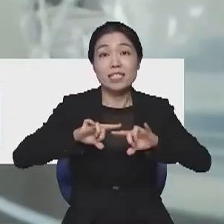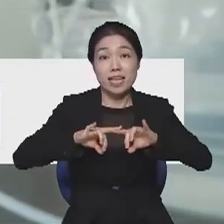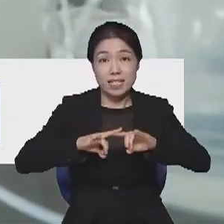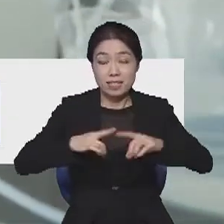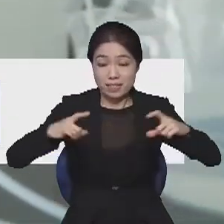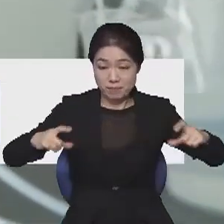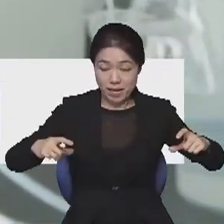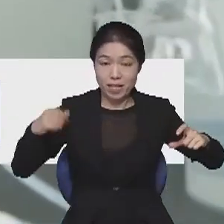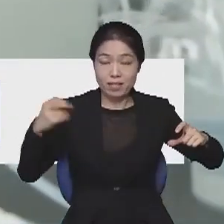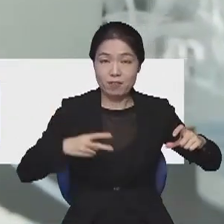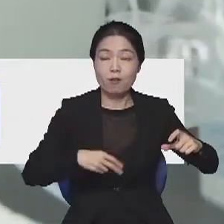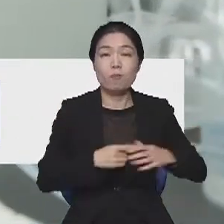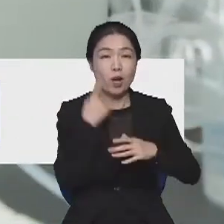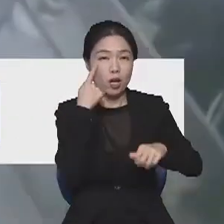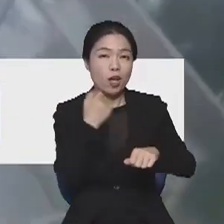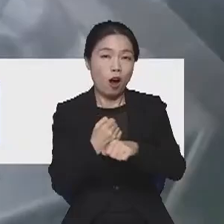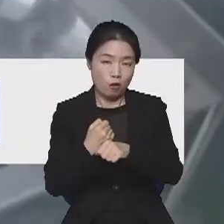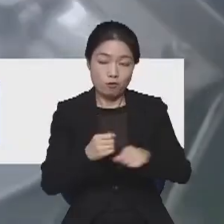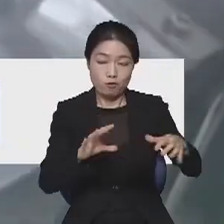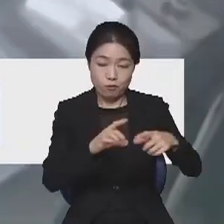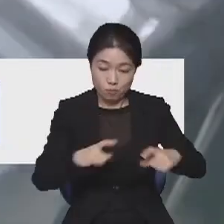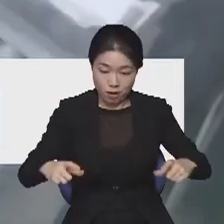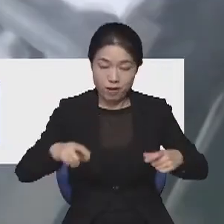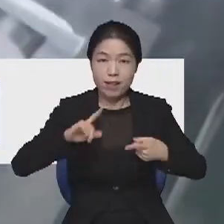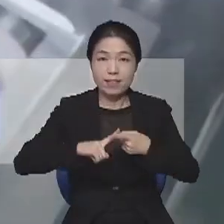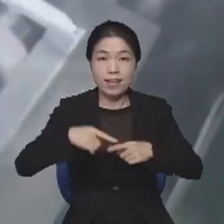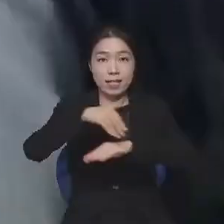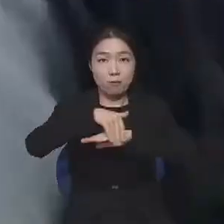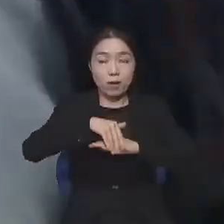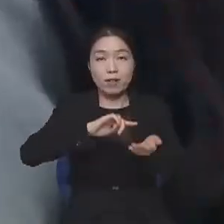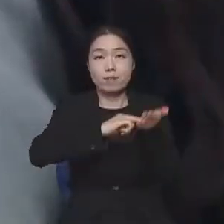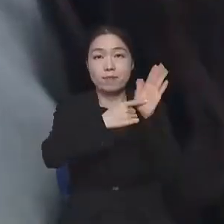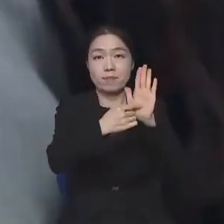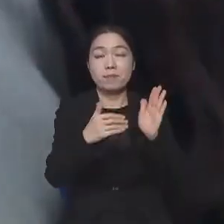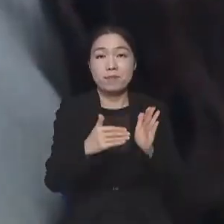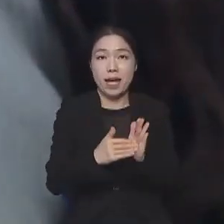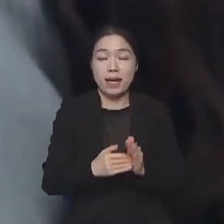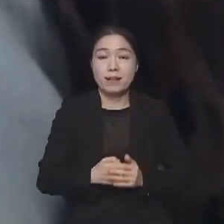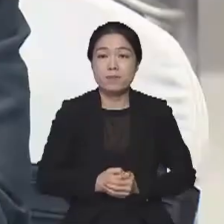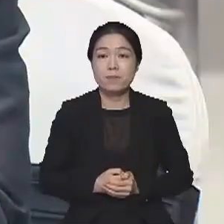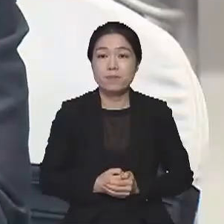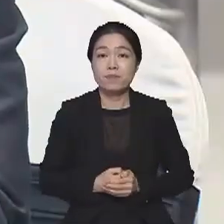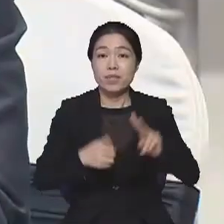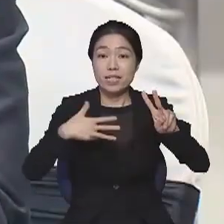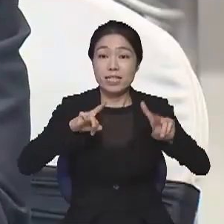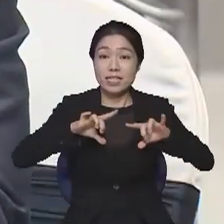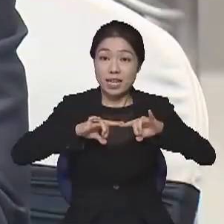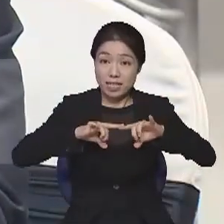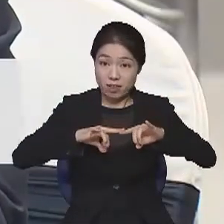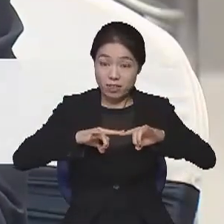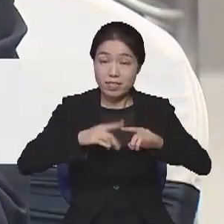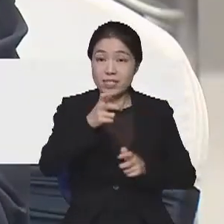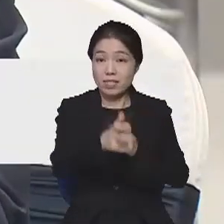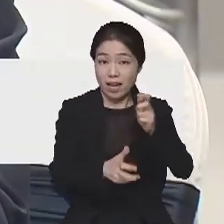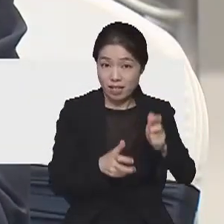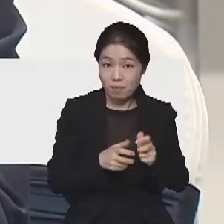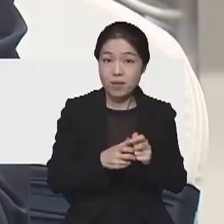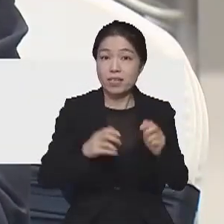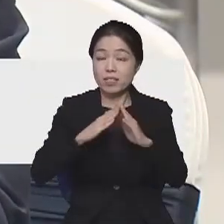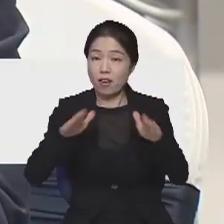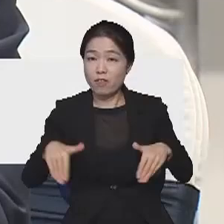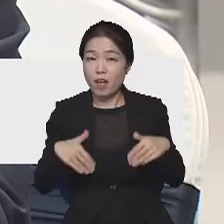벨트는 물론 R&D 협력 벨트에 대한 구상도 밝혔습니다. 또 이천전지 산업면에서는